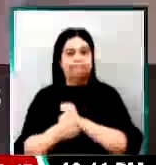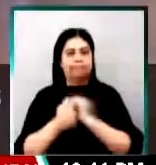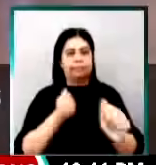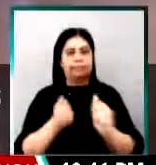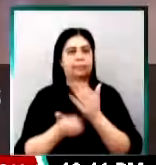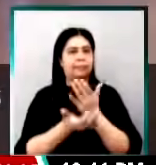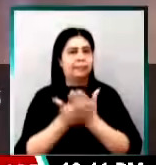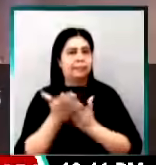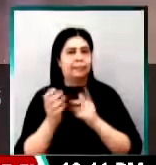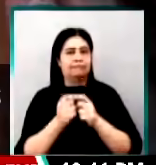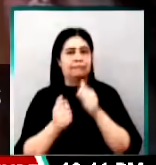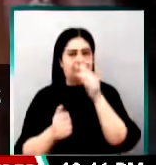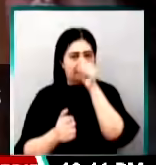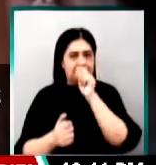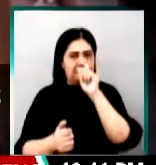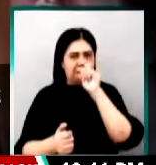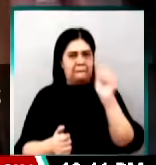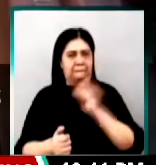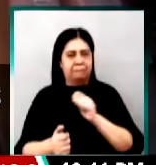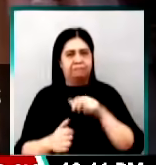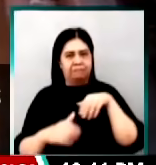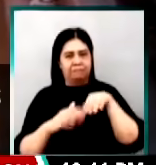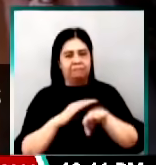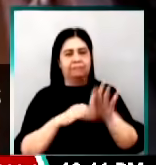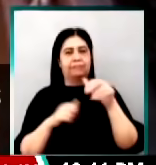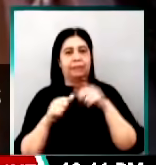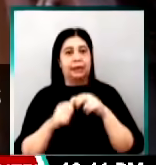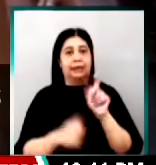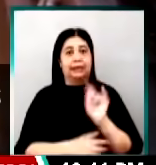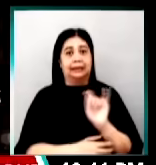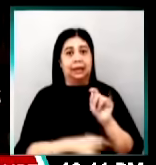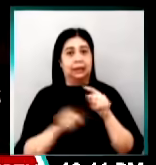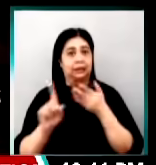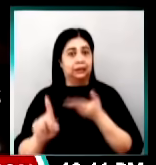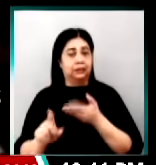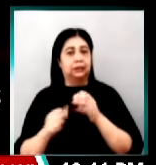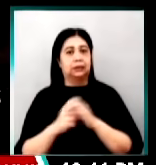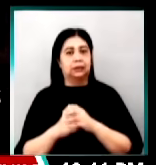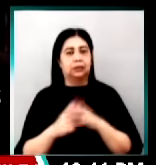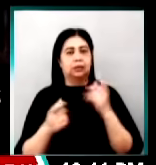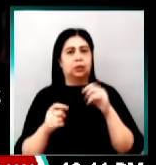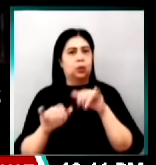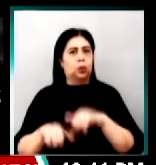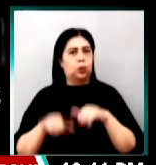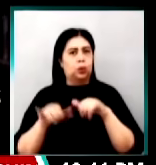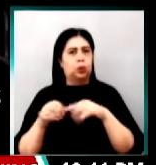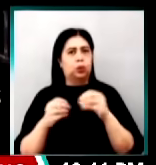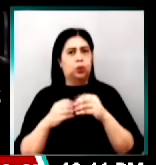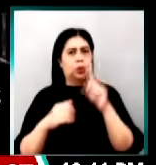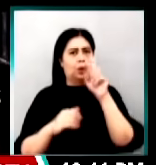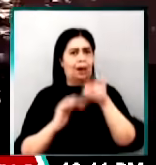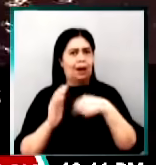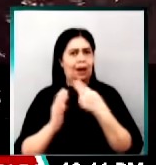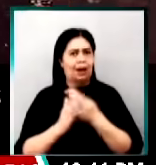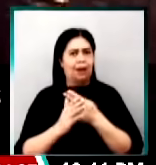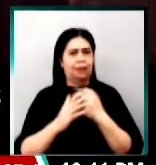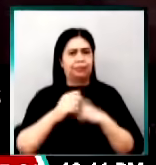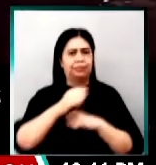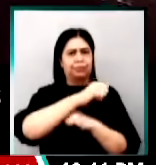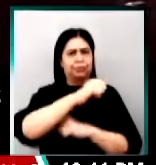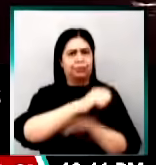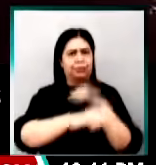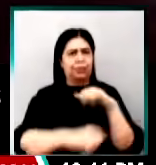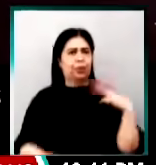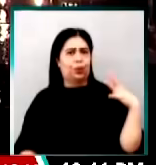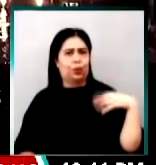naglakas loob na lumusong. Ang taxi driver na ito, inabot na raw na mahigit isang oras sa tulay, kakahintay na humupa ang